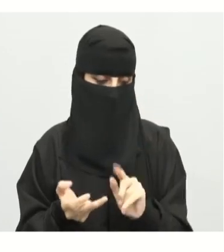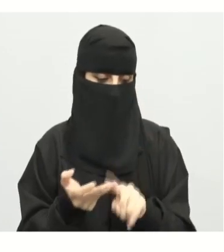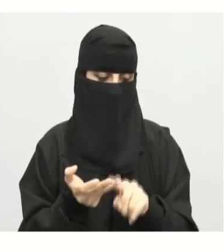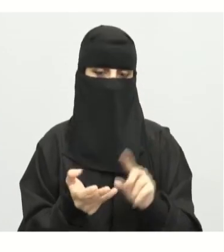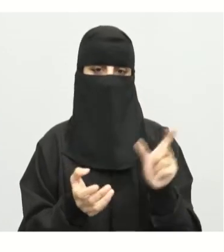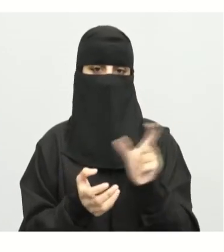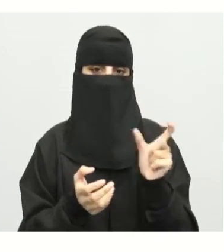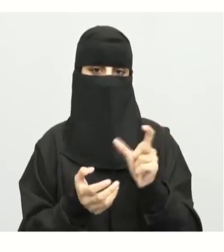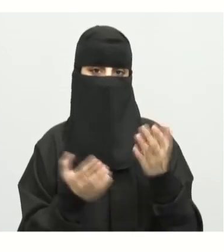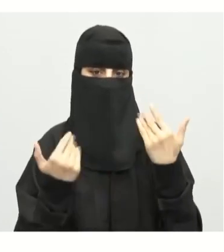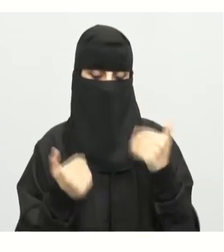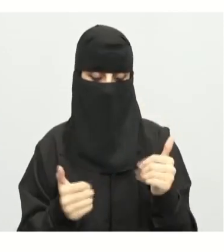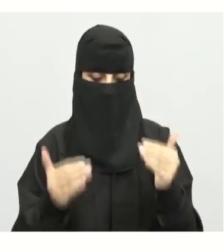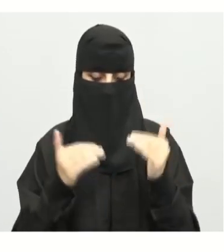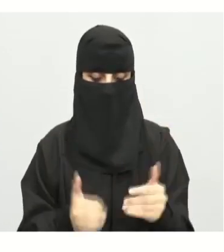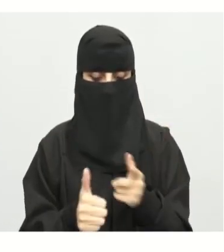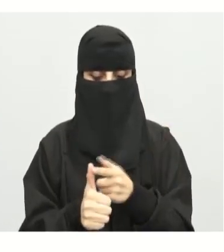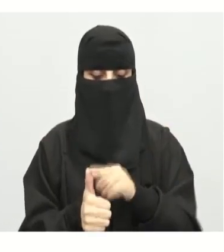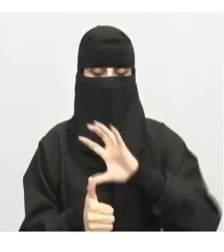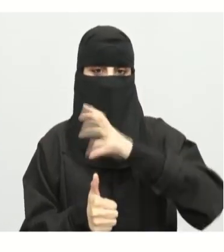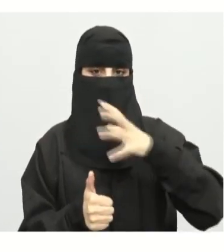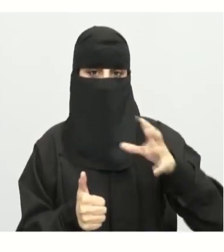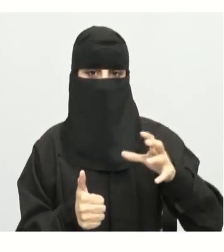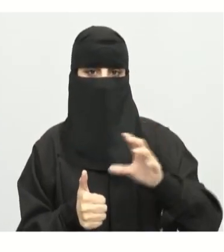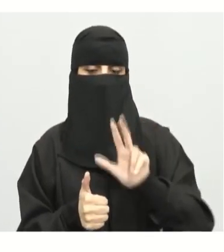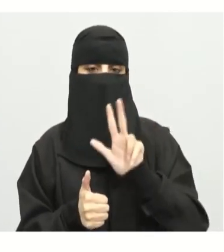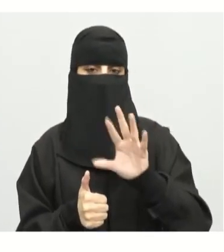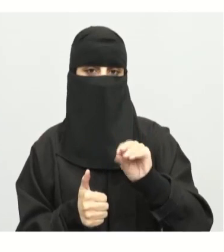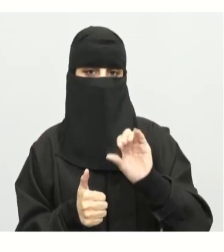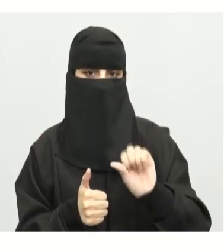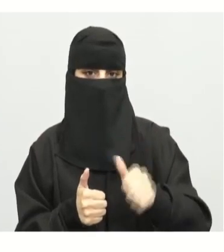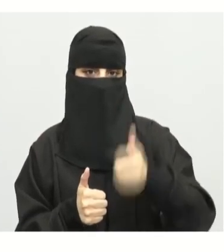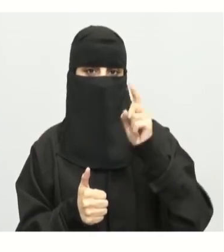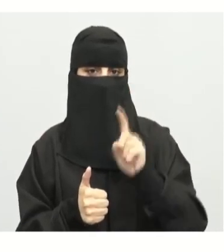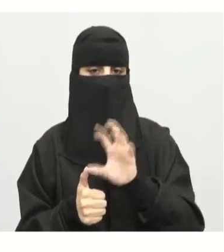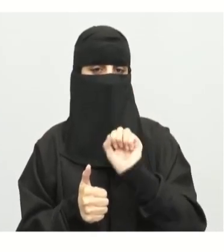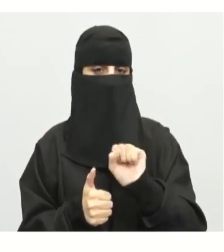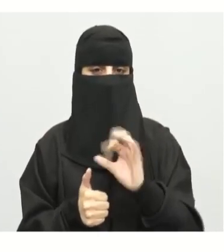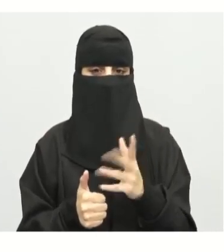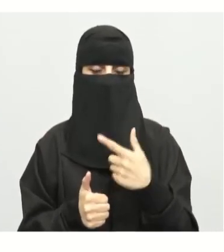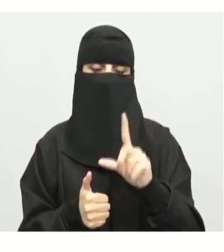والهضاب من ممتاز المرتفعات اجابه صحيحه